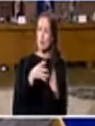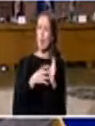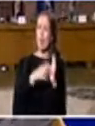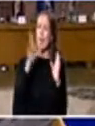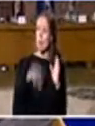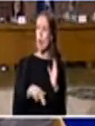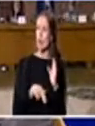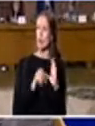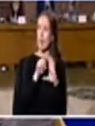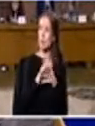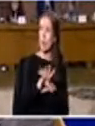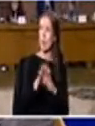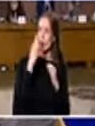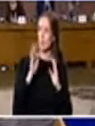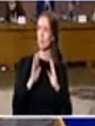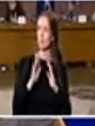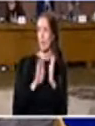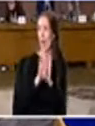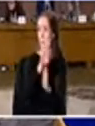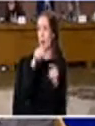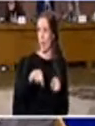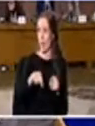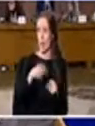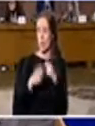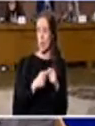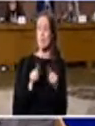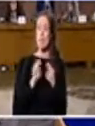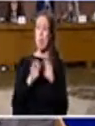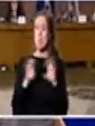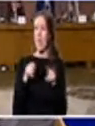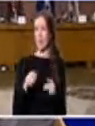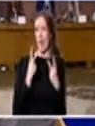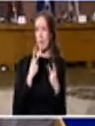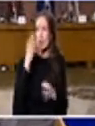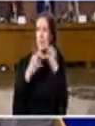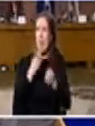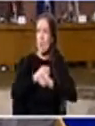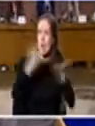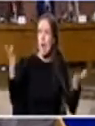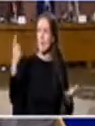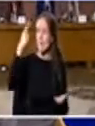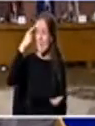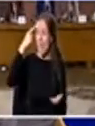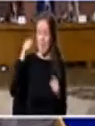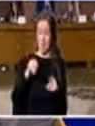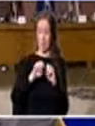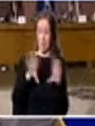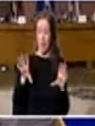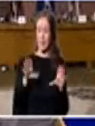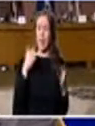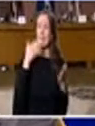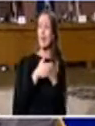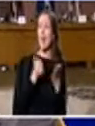napredak u ovom poslu. Mediji su glavni izvor informacije znanja. Oni direktno ili